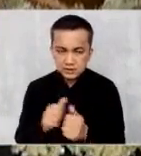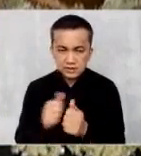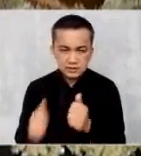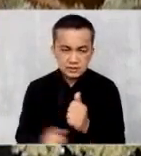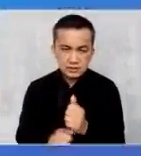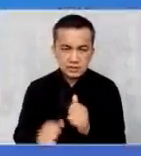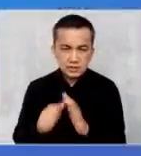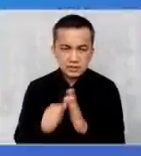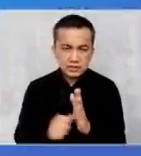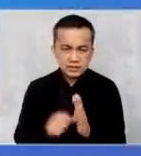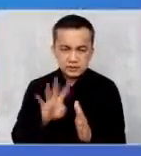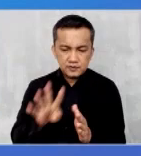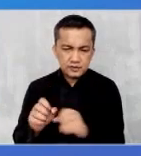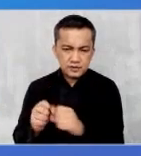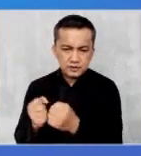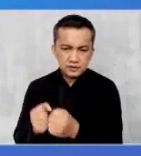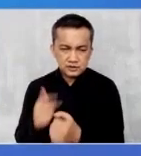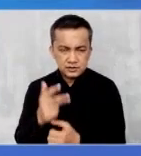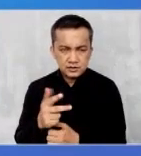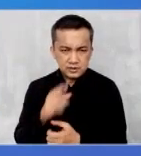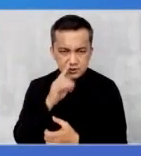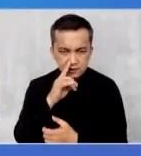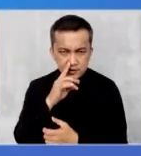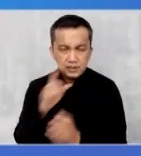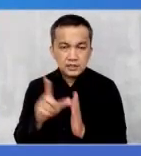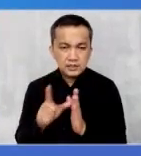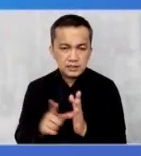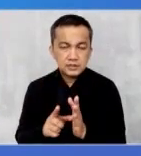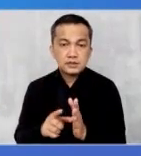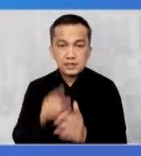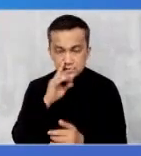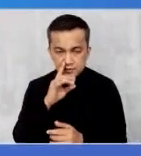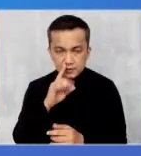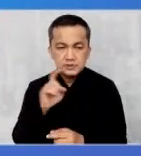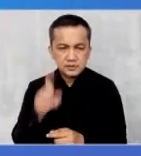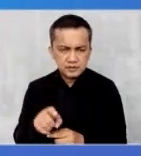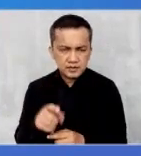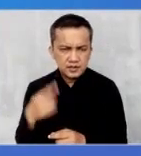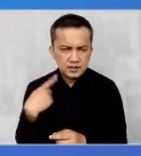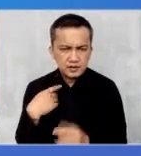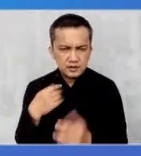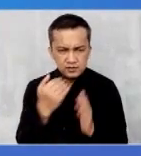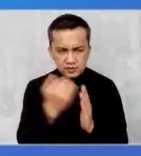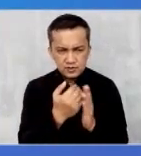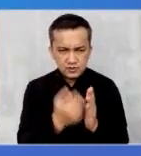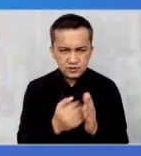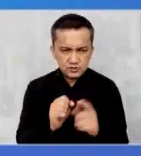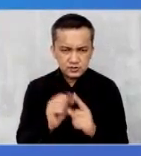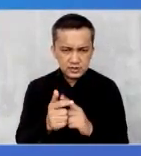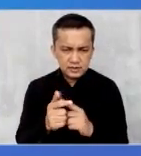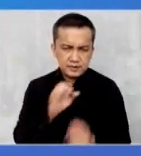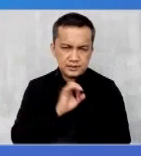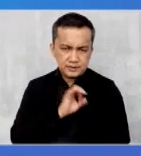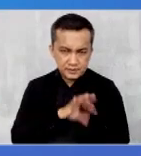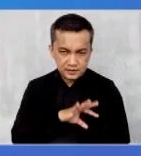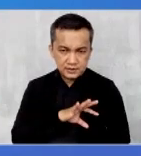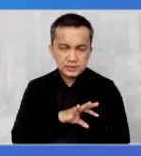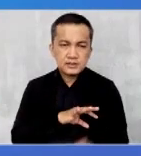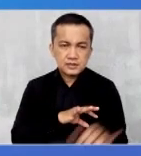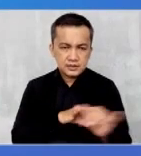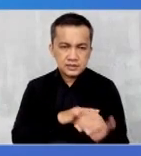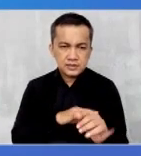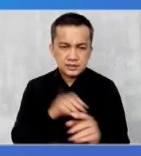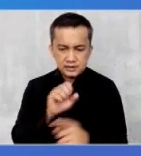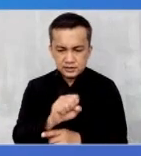4, Section 30 ng Kasambahay Law, ang isang kasambahay ay dapat may mga social benefits tulad ng